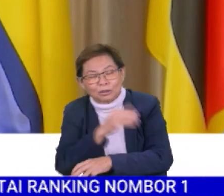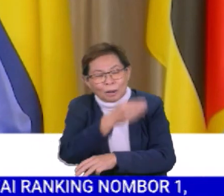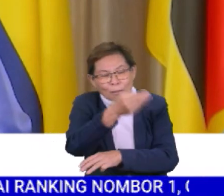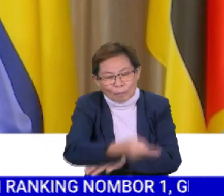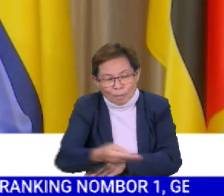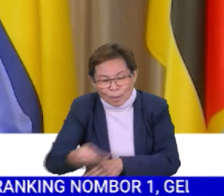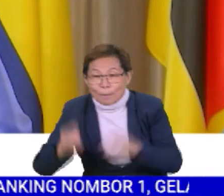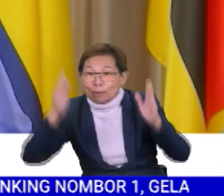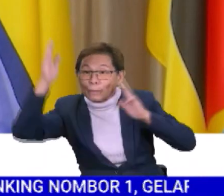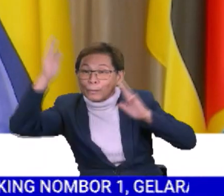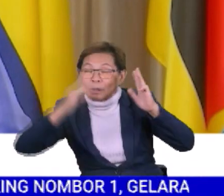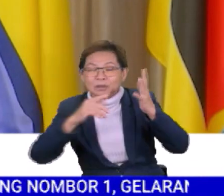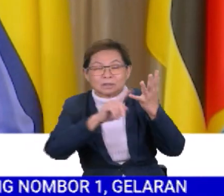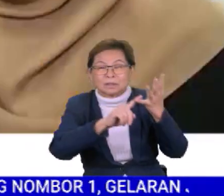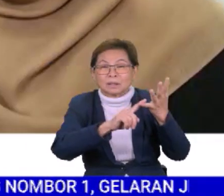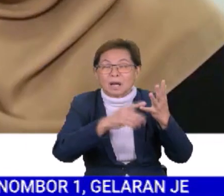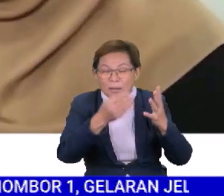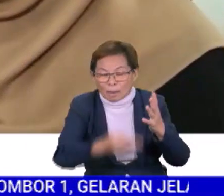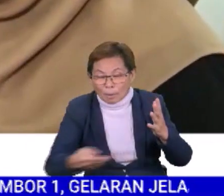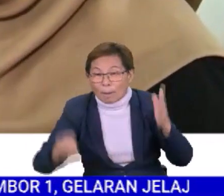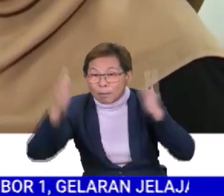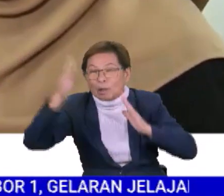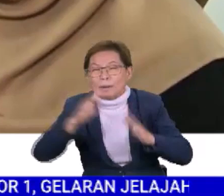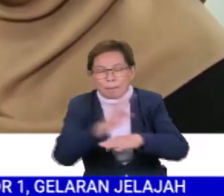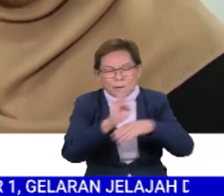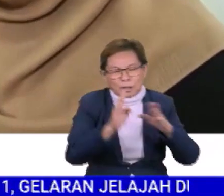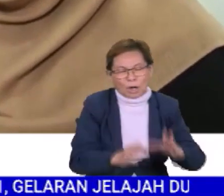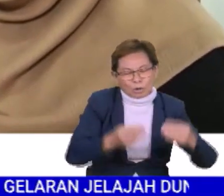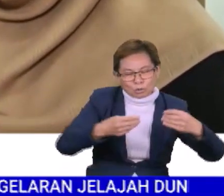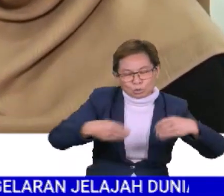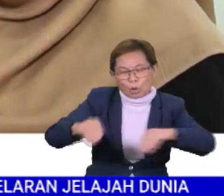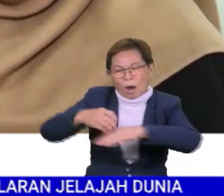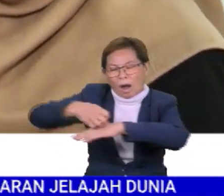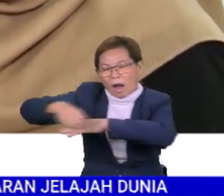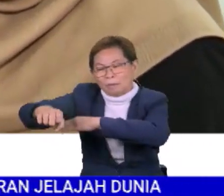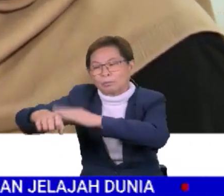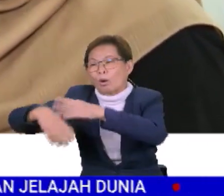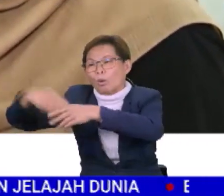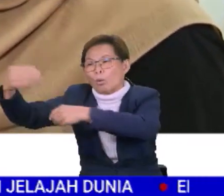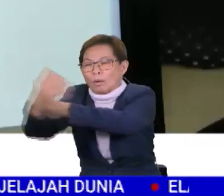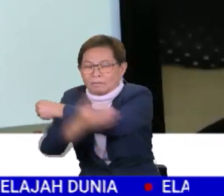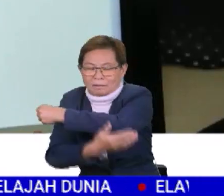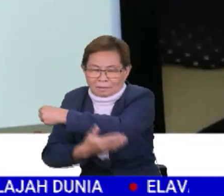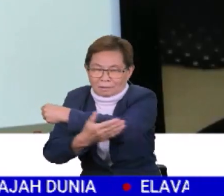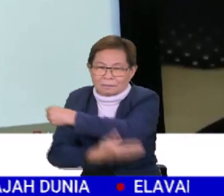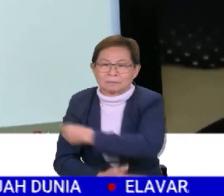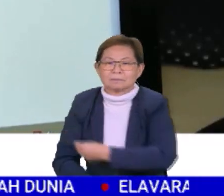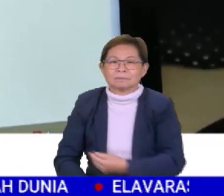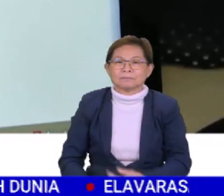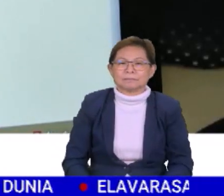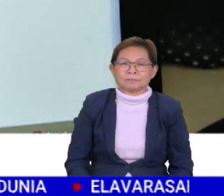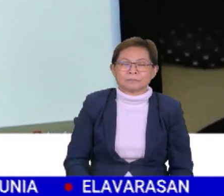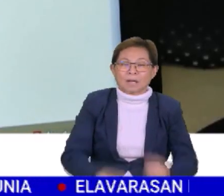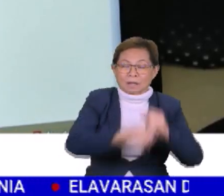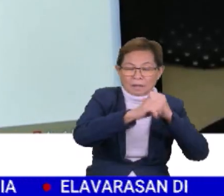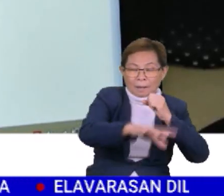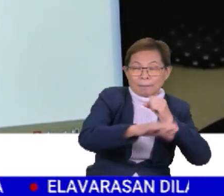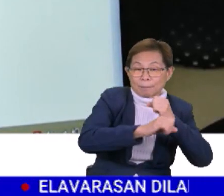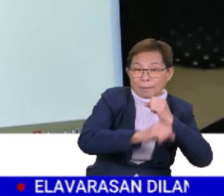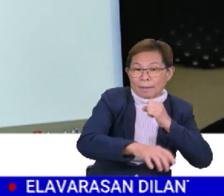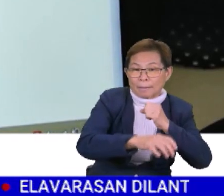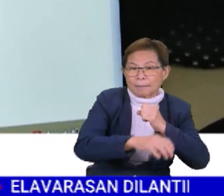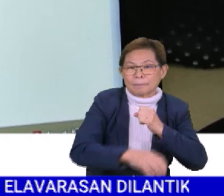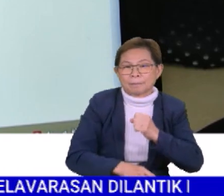Malaysia yang penjaga penjaga ingin menjual keluar negara terbentuk hen-hen